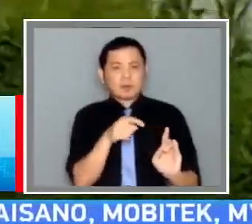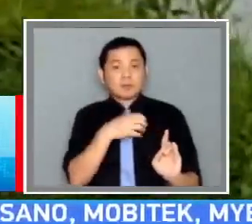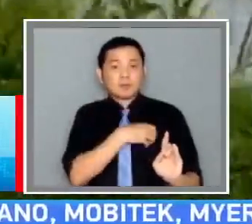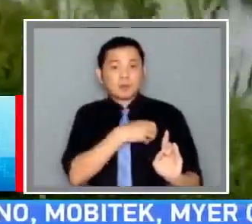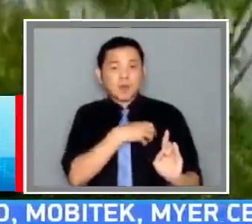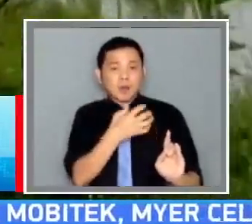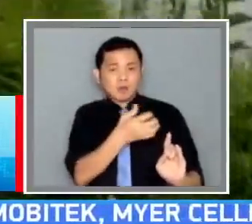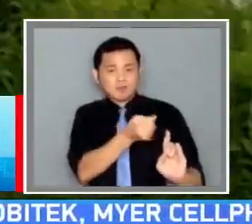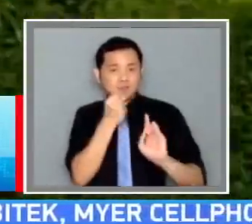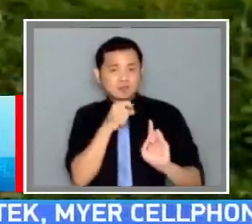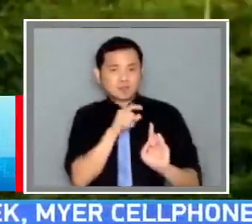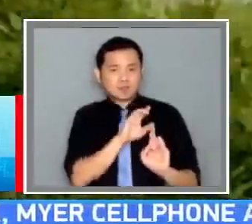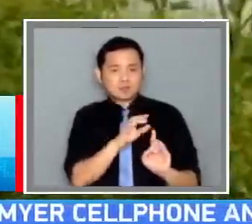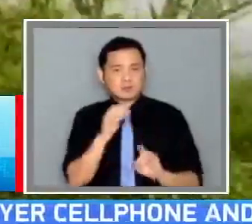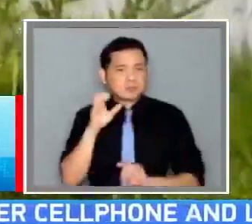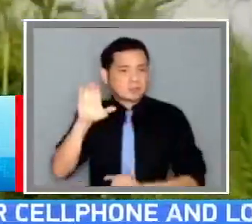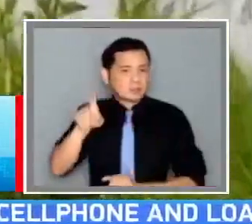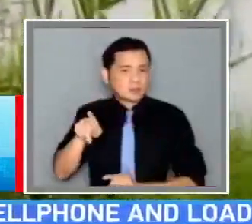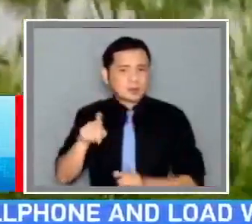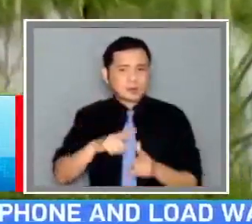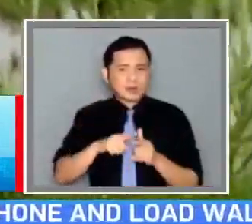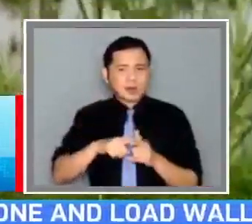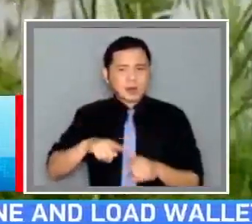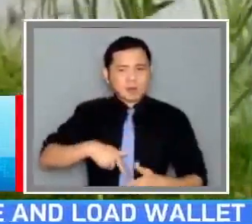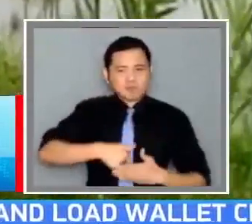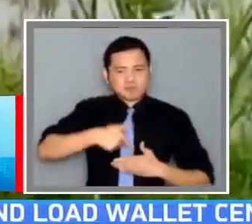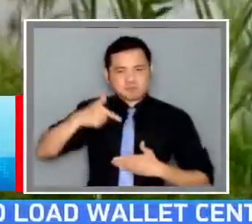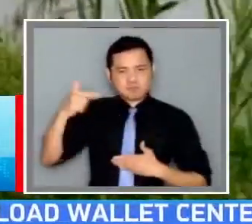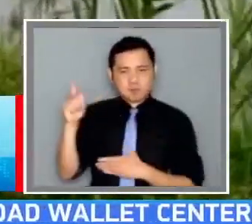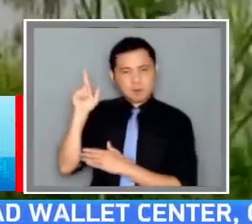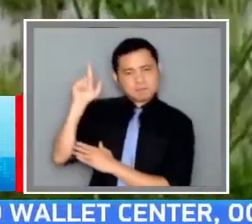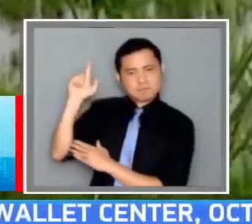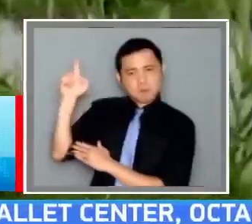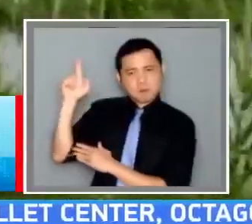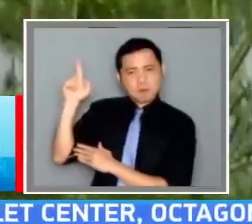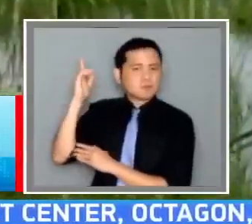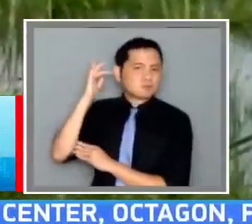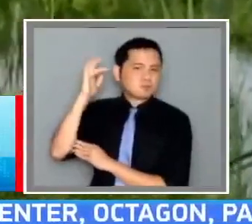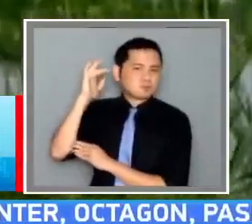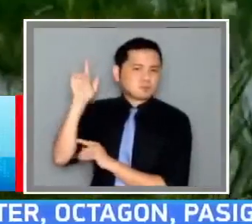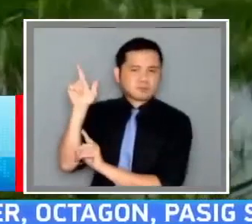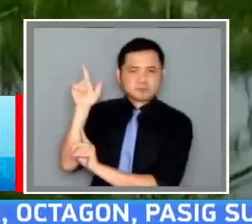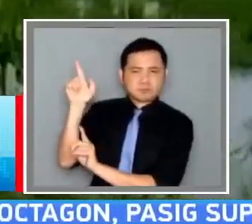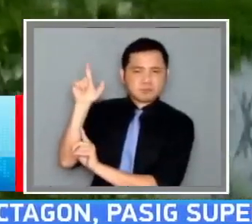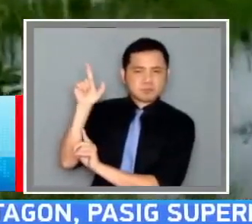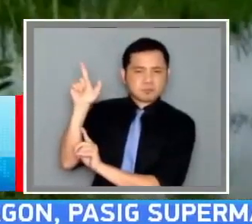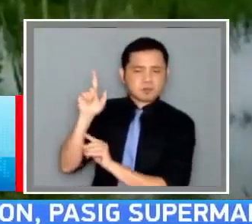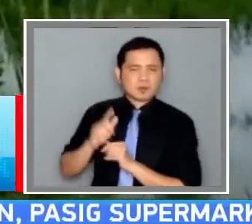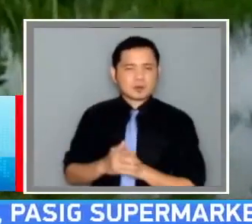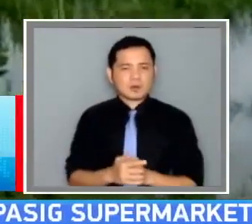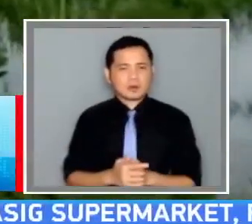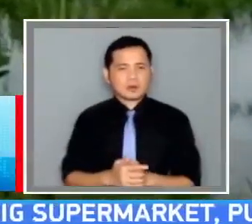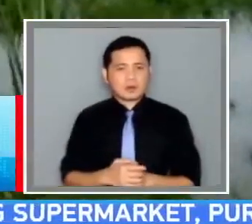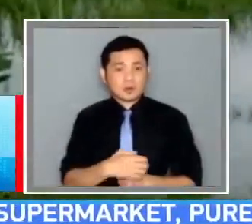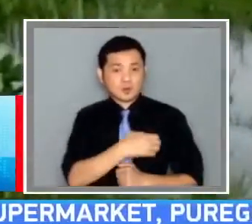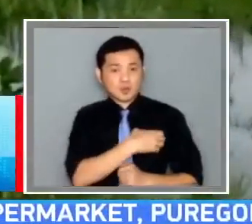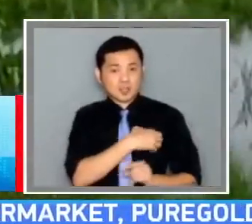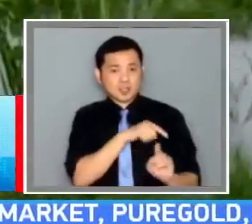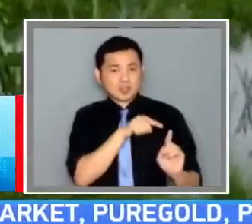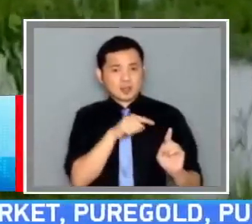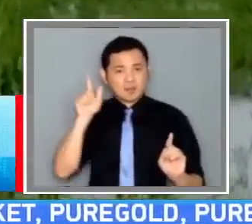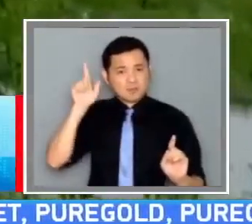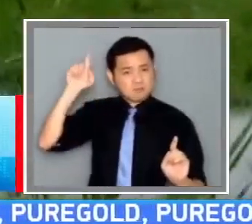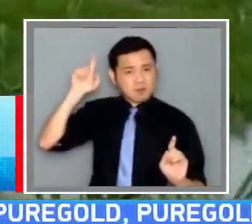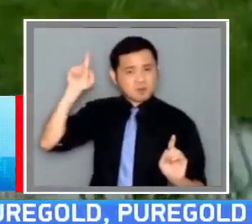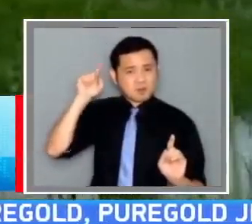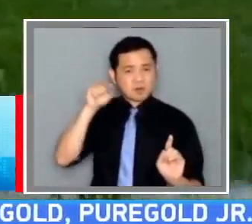sa makarinig sila ng putok ng baril. Ayon sa mga mamamahayag, taga-Pastrana Police ang nagpaputok ng baril. Itinanggi